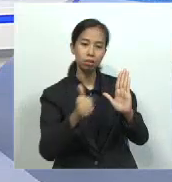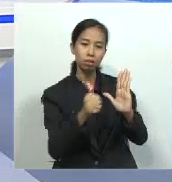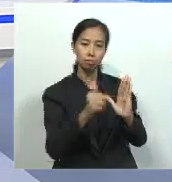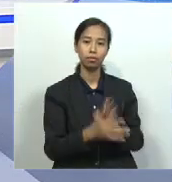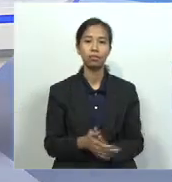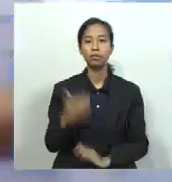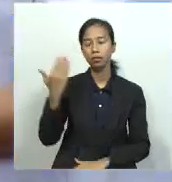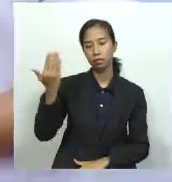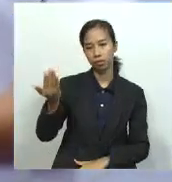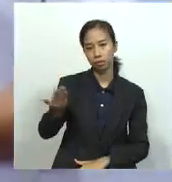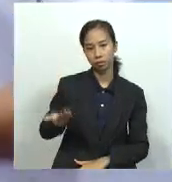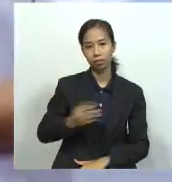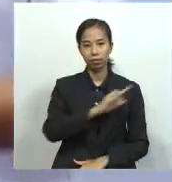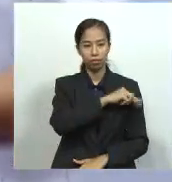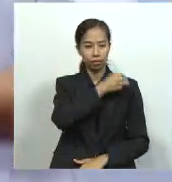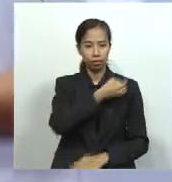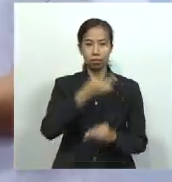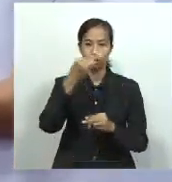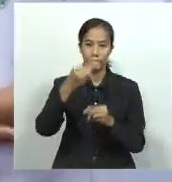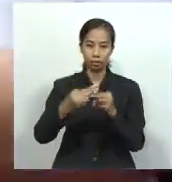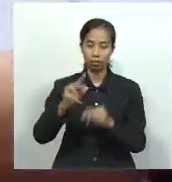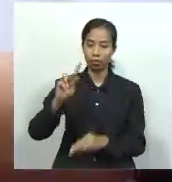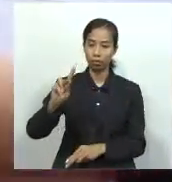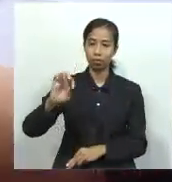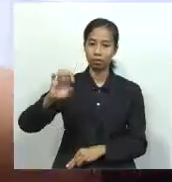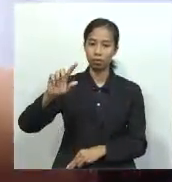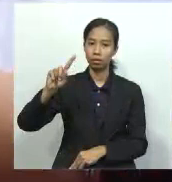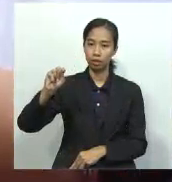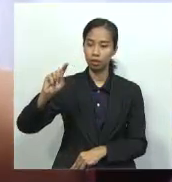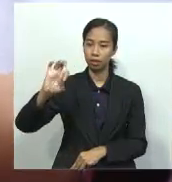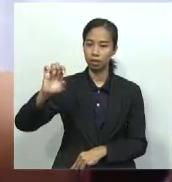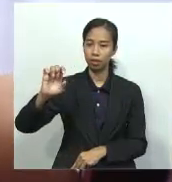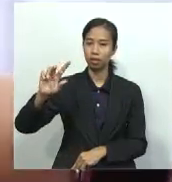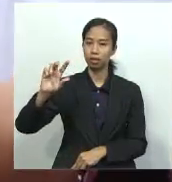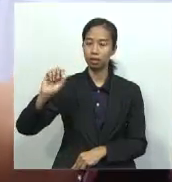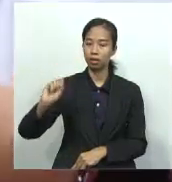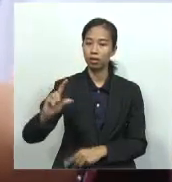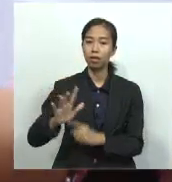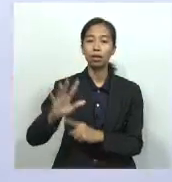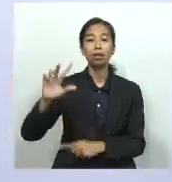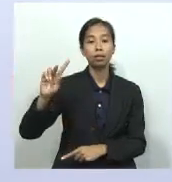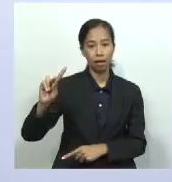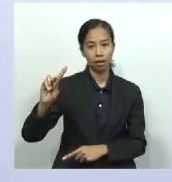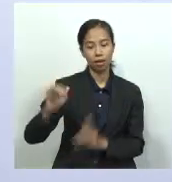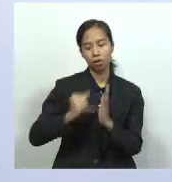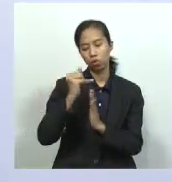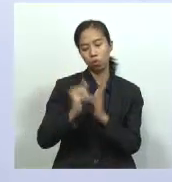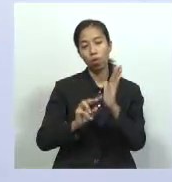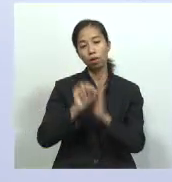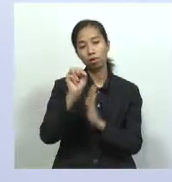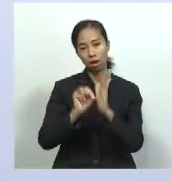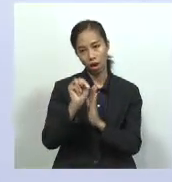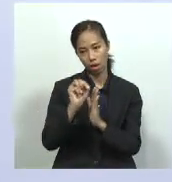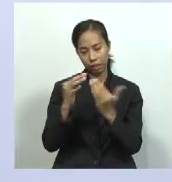นายแพทย์กิติศักดิ์เกษตรศิลป์สมบัตินะครับผู้อำนวยการโรงพยาบาลสมเด็จพระยุพราชปัวอำเภอปัวจังหวัดน่านท่านนี้คือ